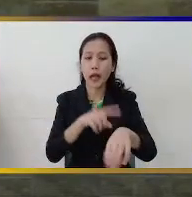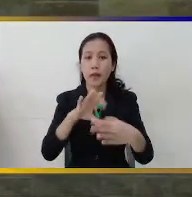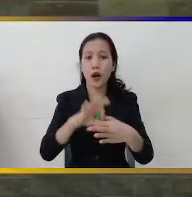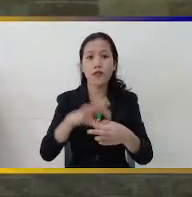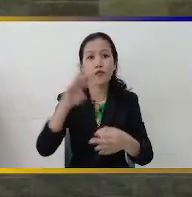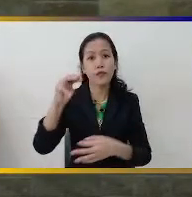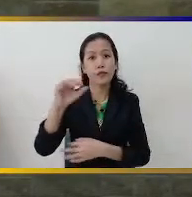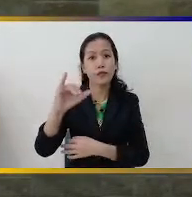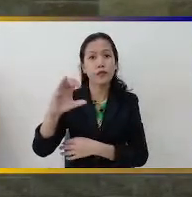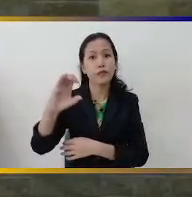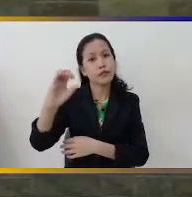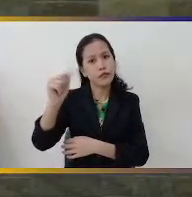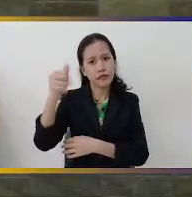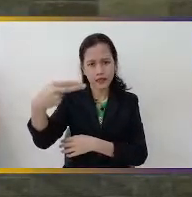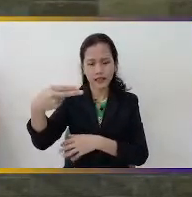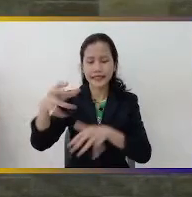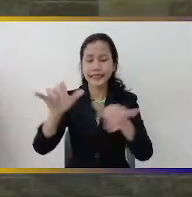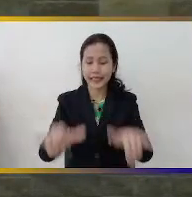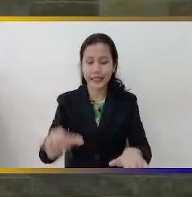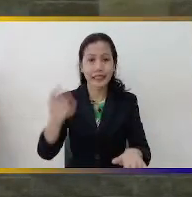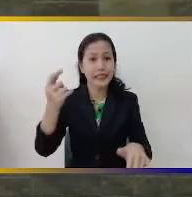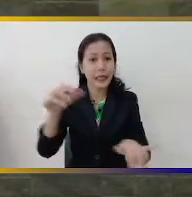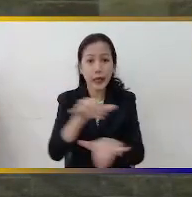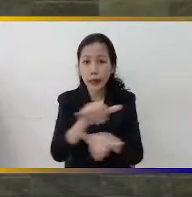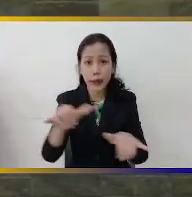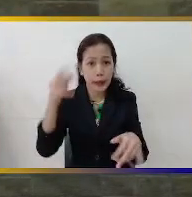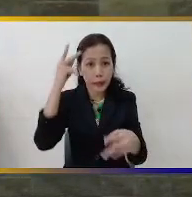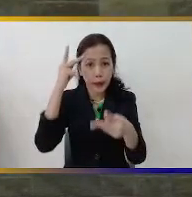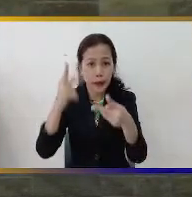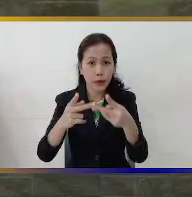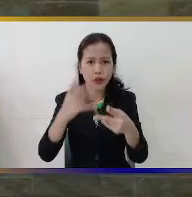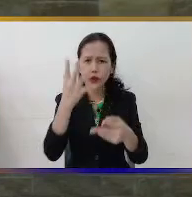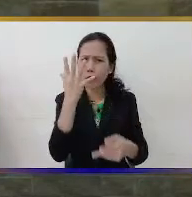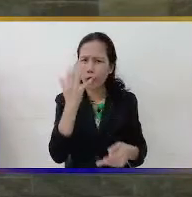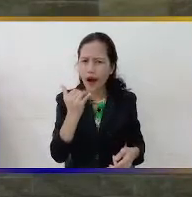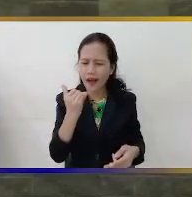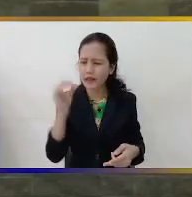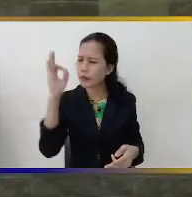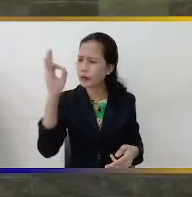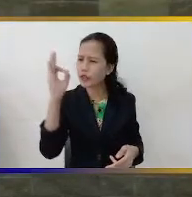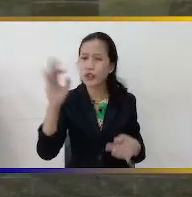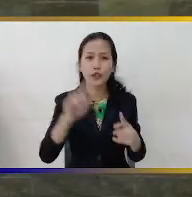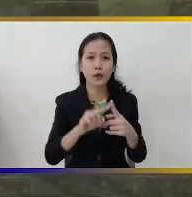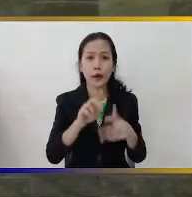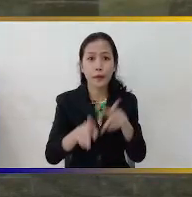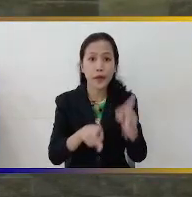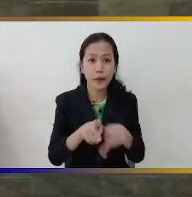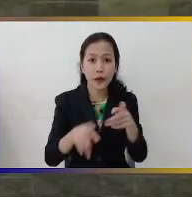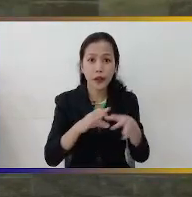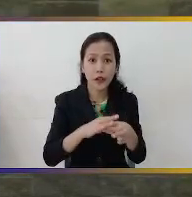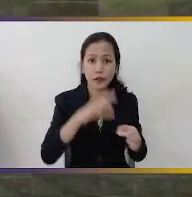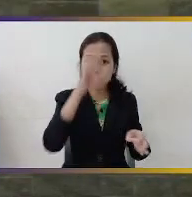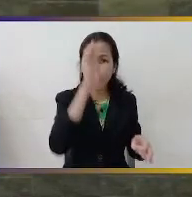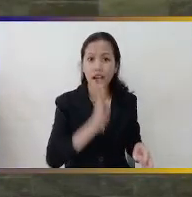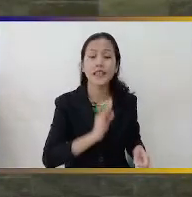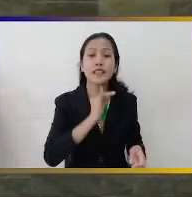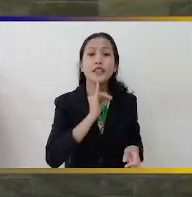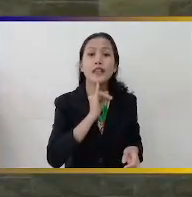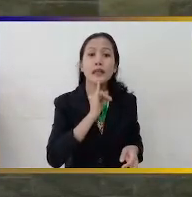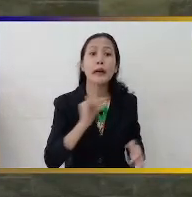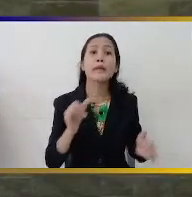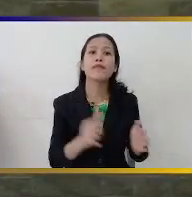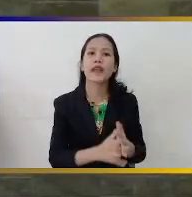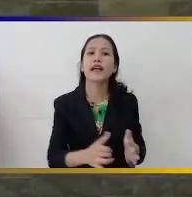nagsasalita para po sa mga tao po ng Diyos. Kaya nga po makikita niyo po dyan na ang sabi po dyan, the very purpose of the book